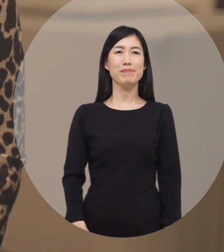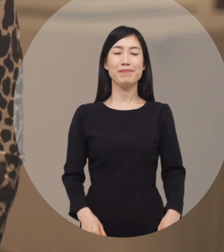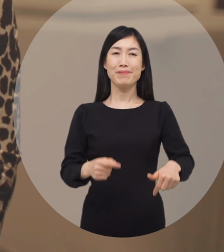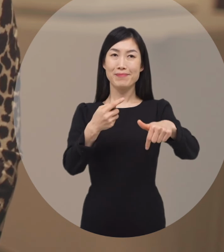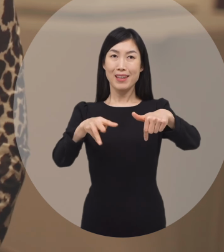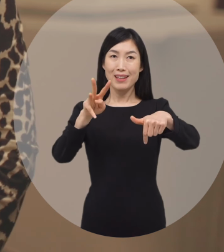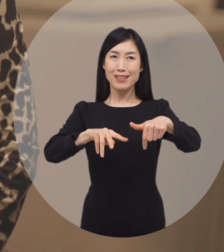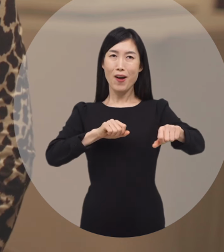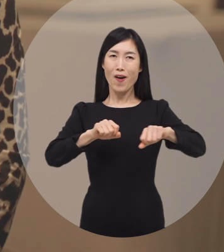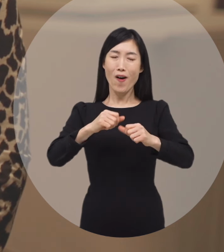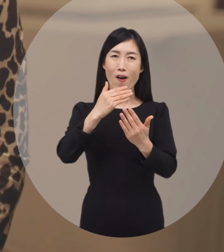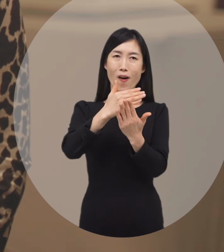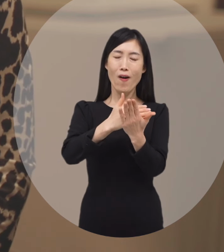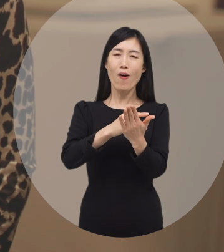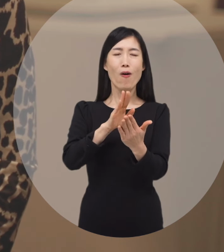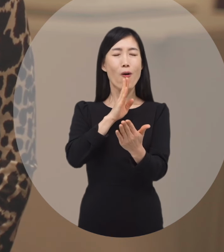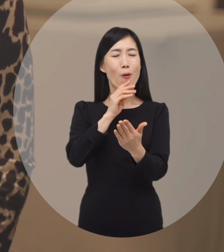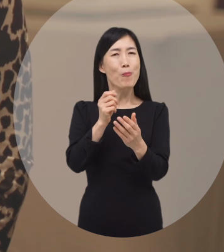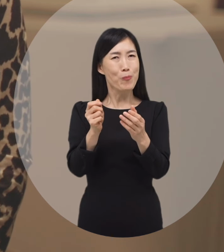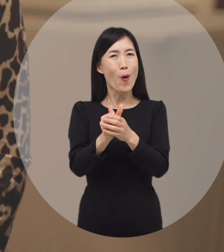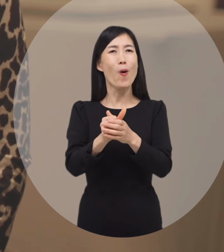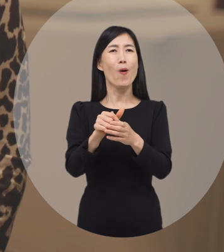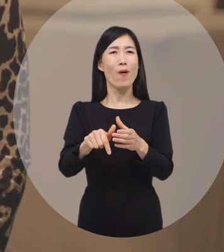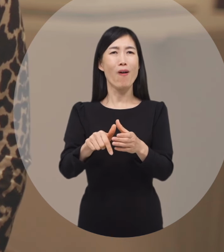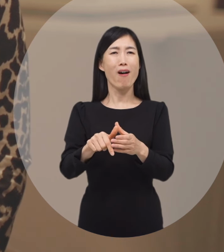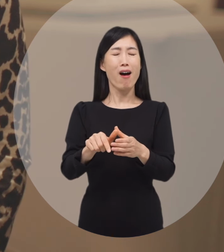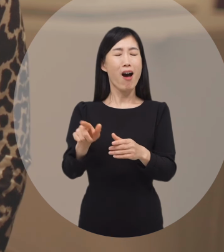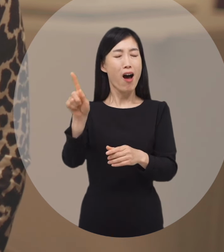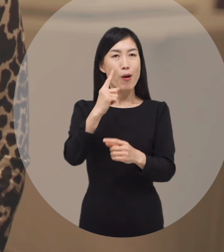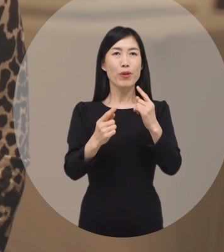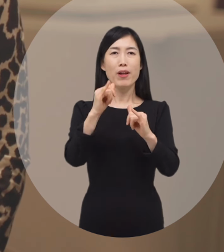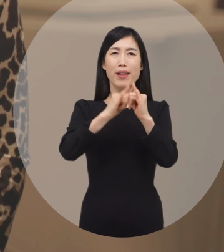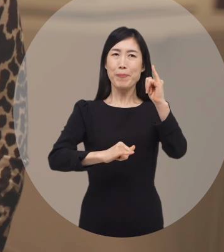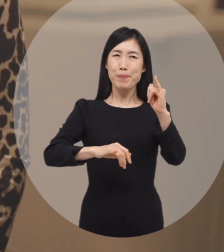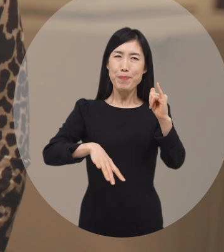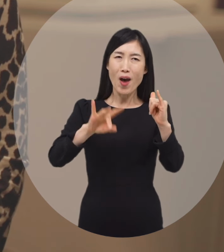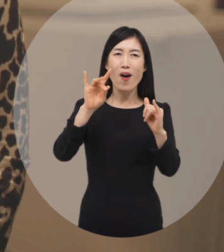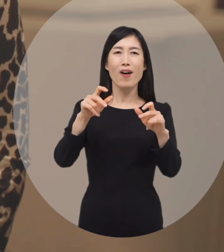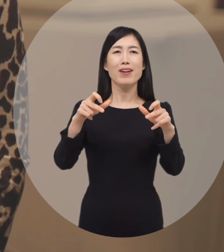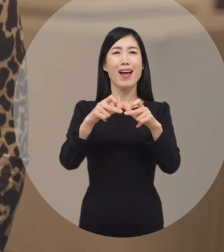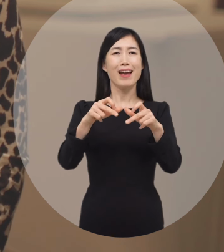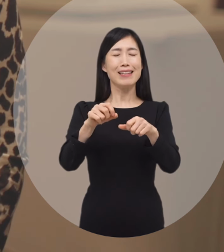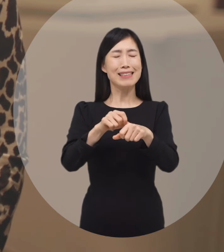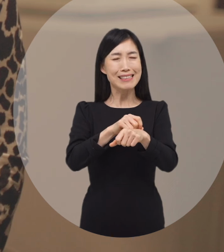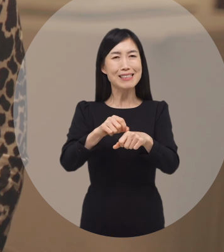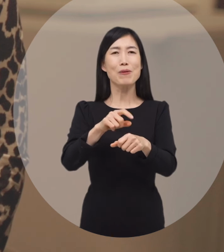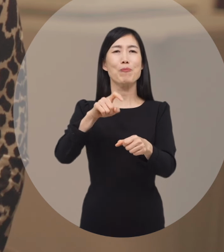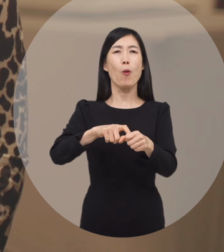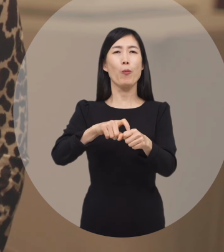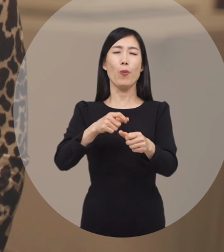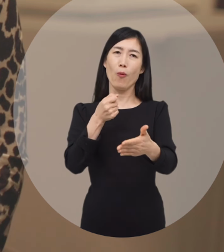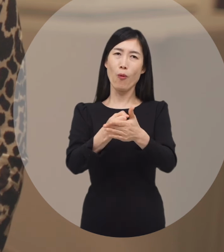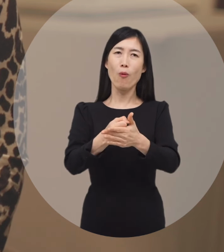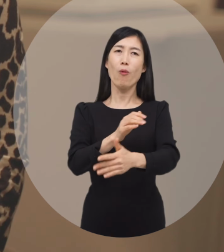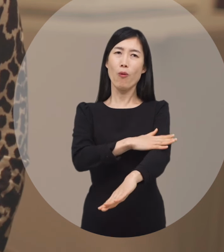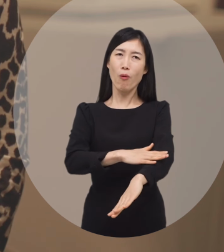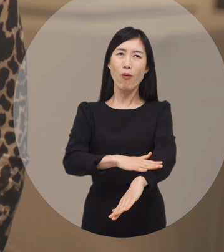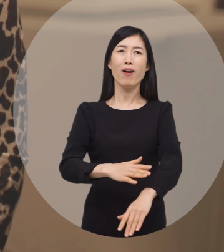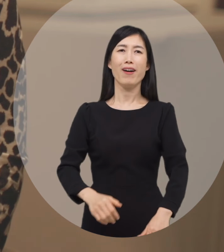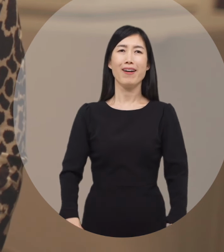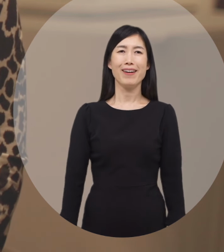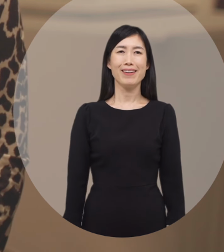인천 strategy is very unique because it's the world's first set of regionally